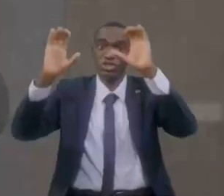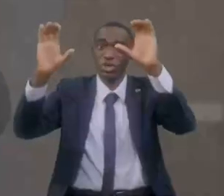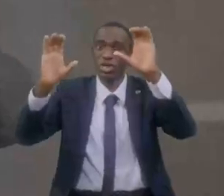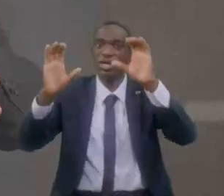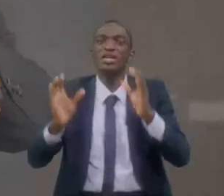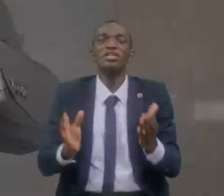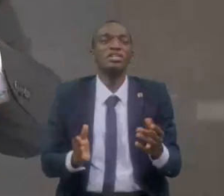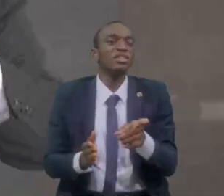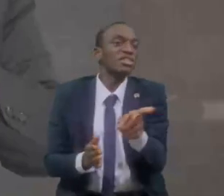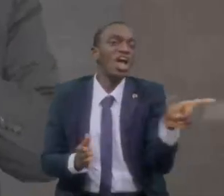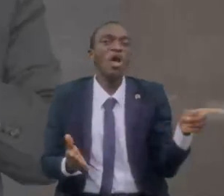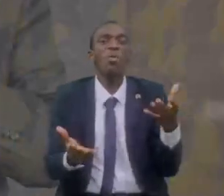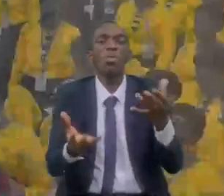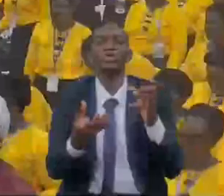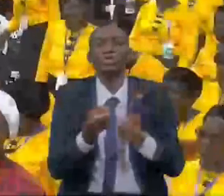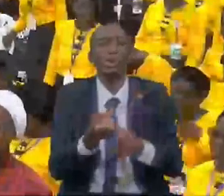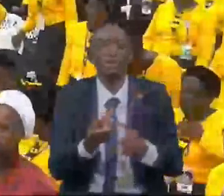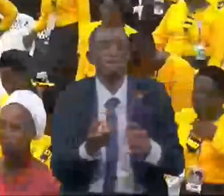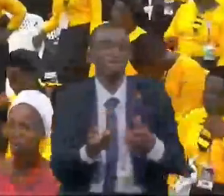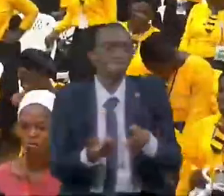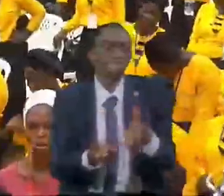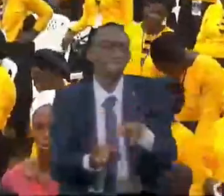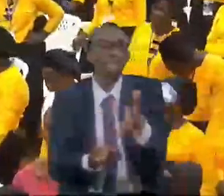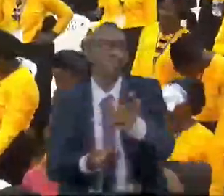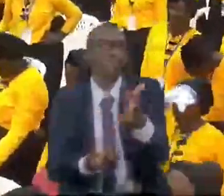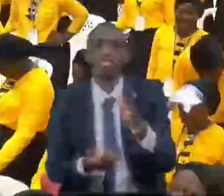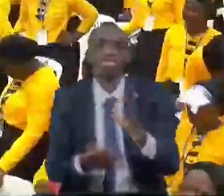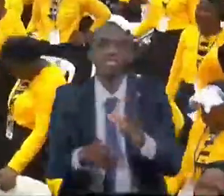Qui veulent manipuler ta dévotion chrétienne. Ne t'appuie pas sur eux.